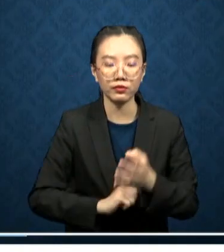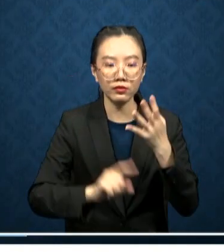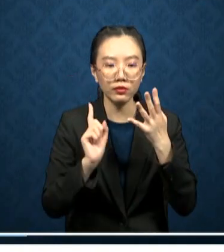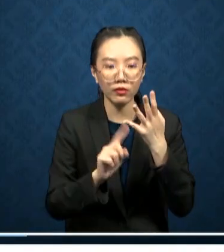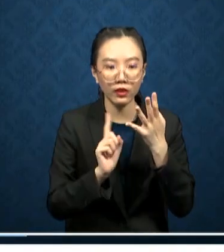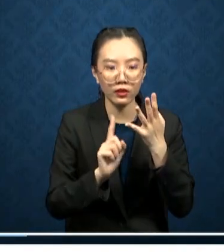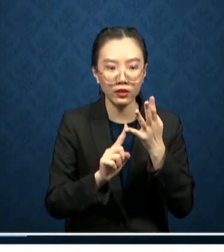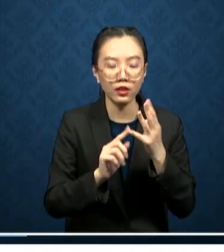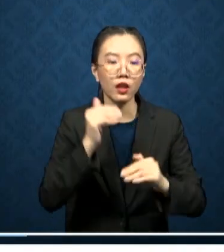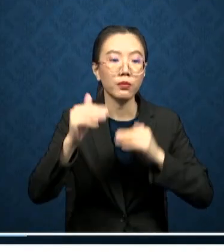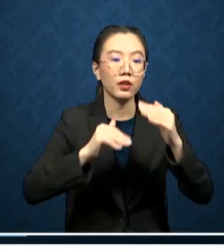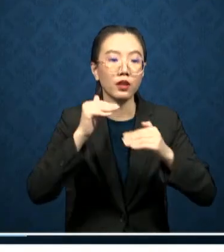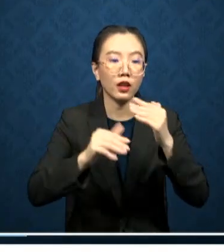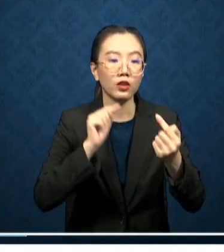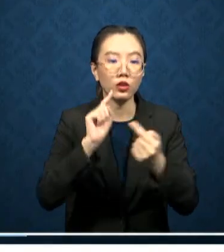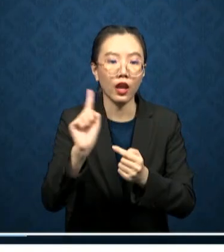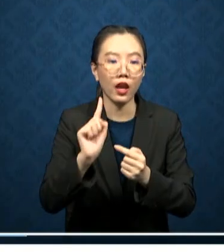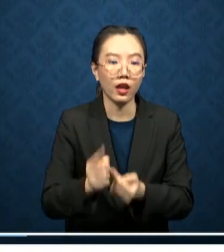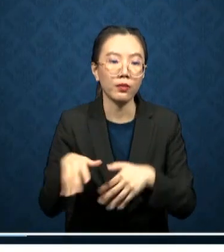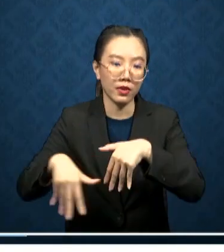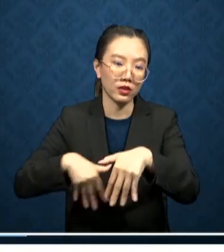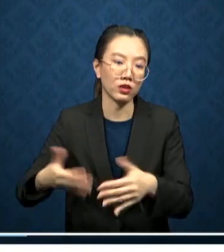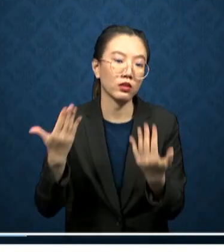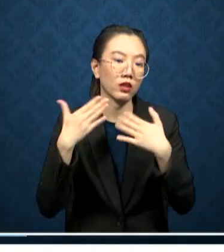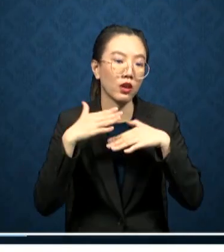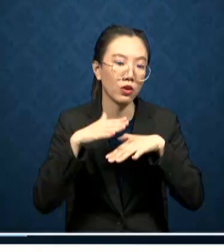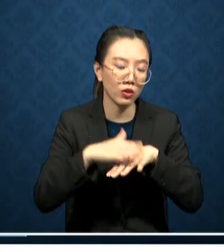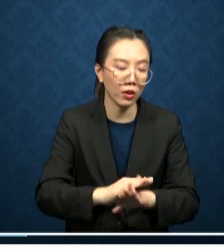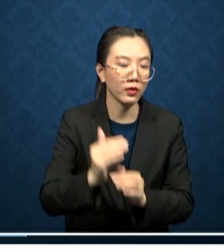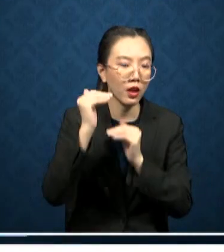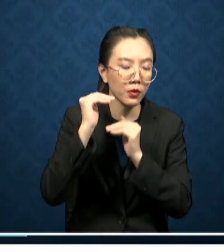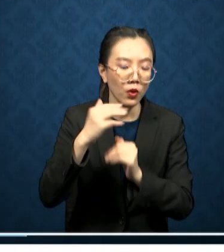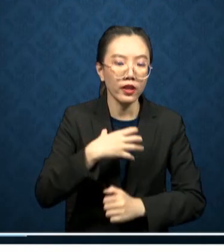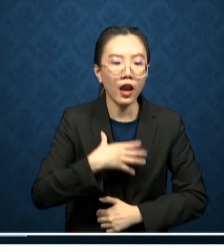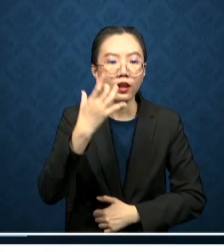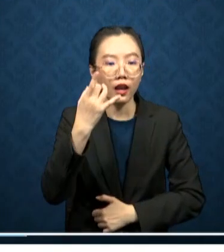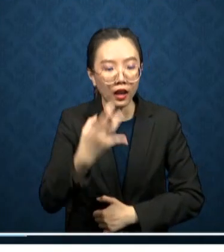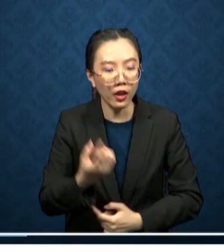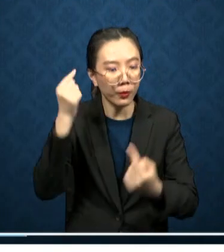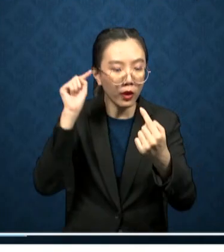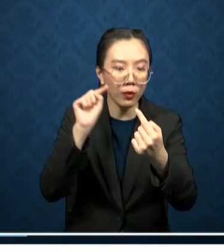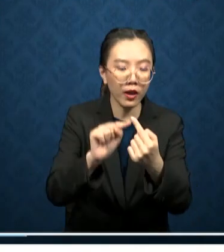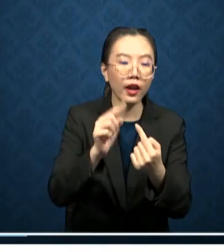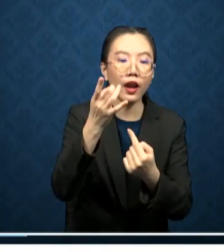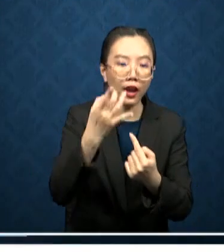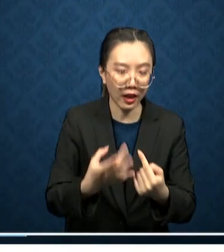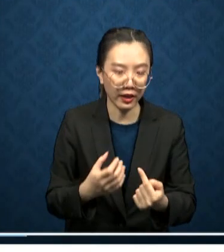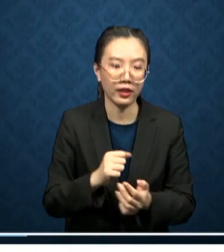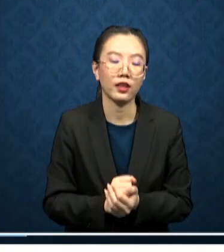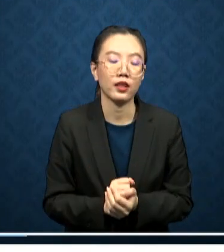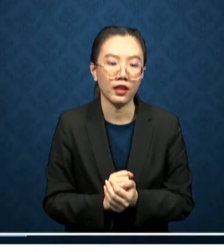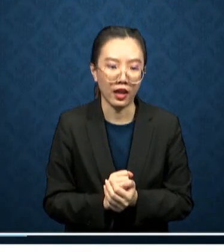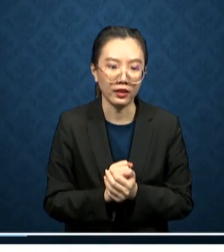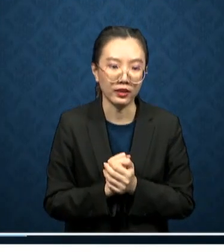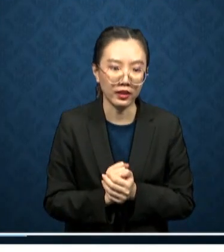รการการพันาโยให้ปชาชมีสวร่วมในการขนดความต้องการและเป้าหมายที่นำไปสู่ชุมชนที่